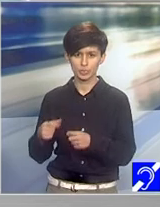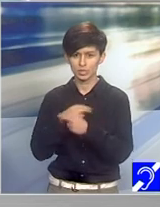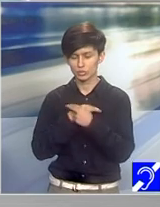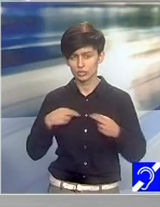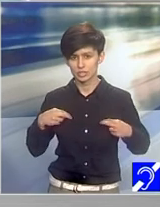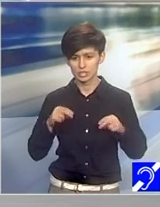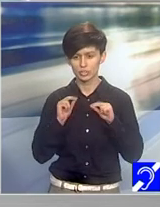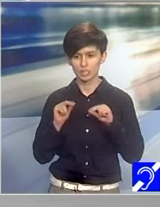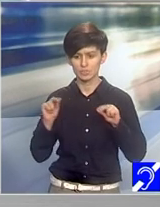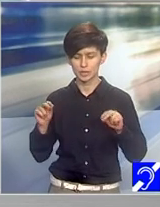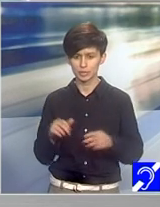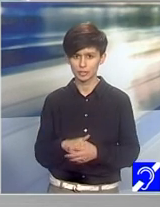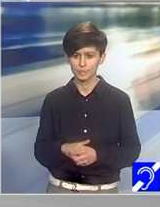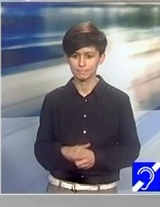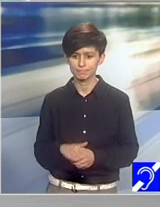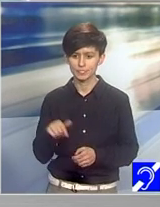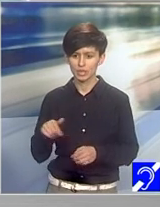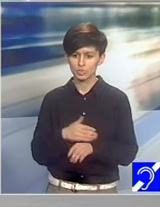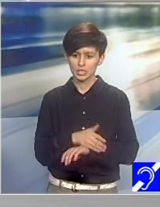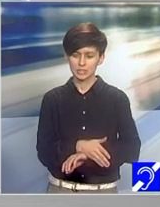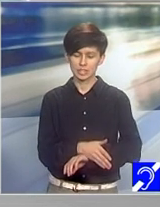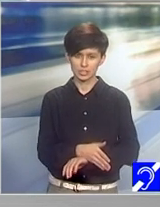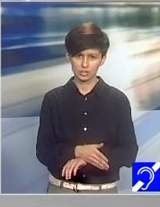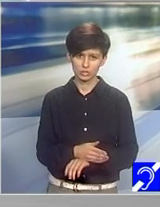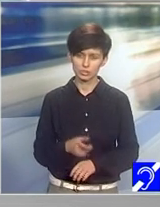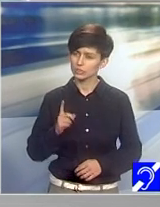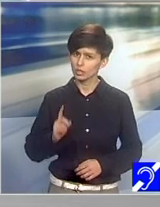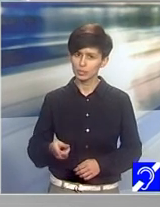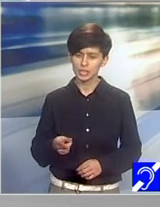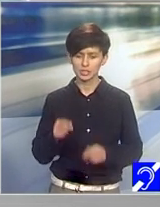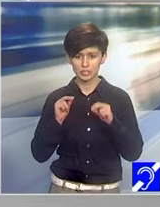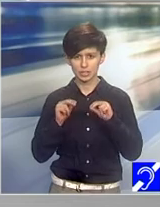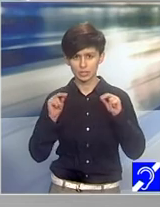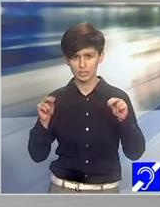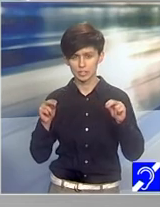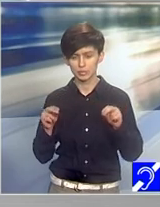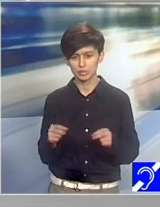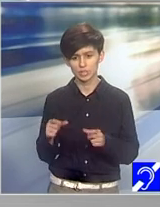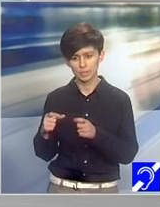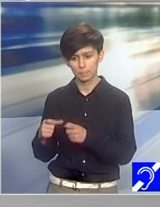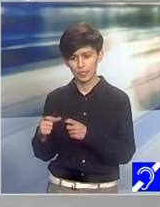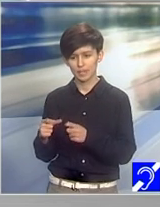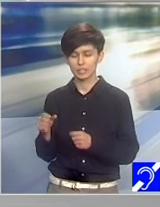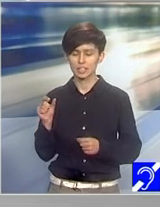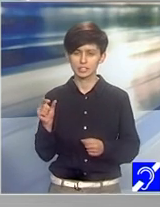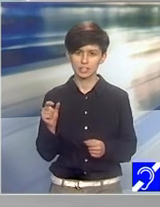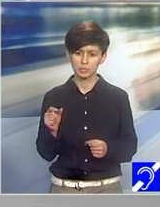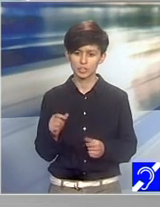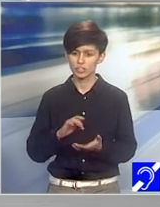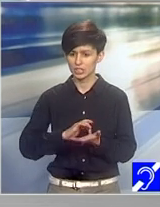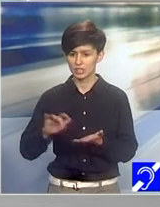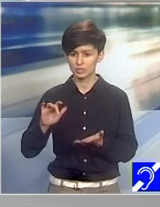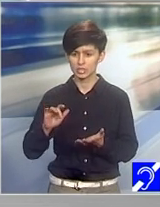învățământului. Sigur, acum s-a introdus obligativitatea învățământului primar și obligativitatea și